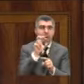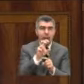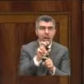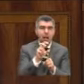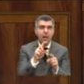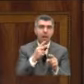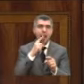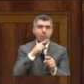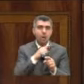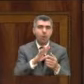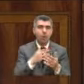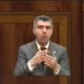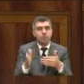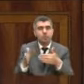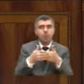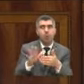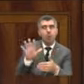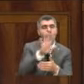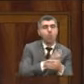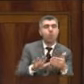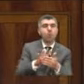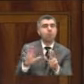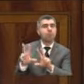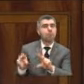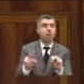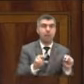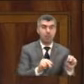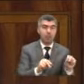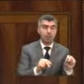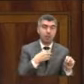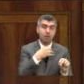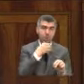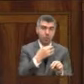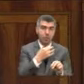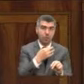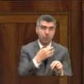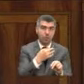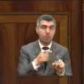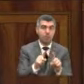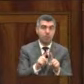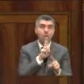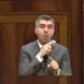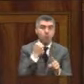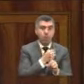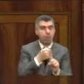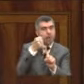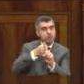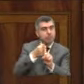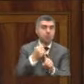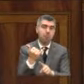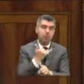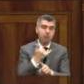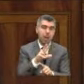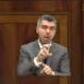واحمر، لا، كل شيء سد على كل شيء، لانه كورونا غادي يمكن. انا تنعتقد انه كيخص الحكومه تبذل المجهود في هذا الاتجاه.